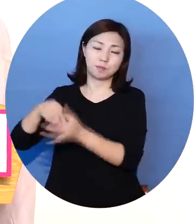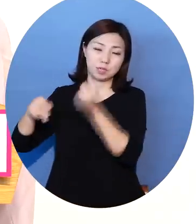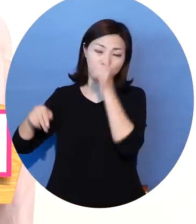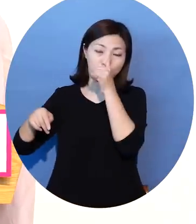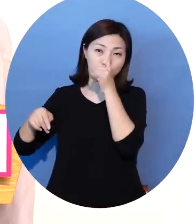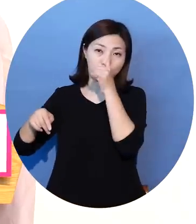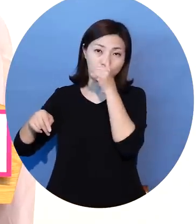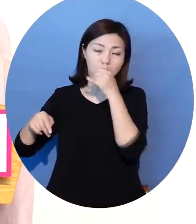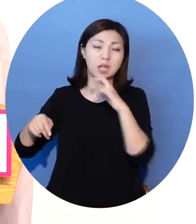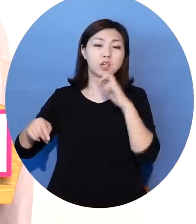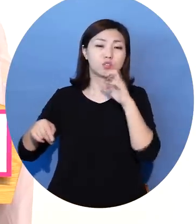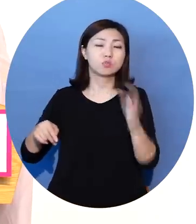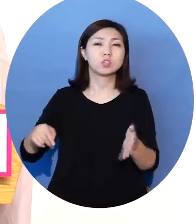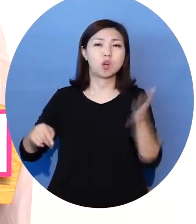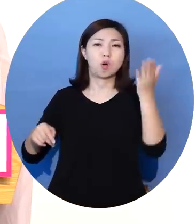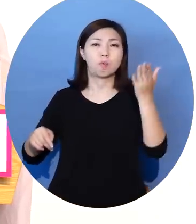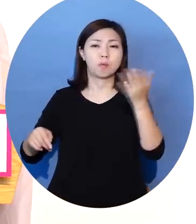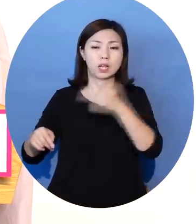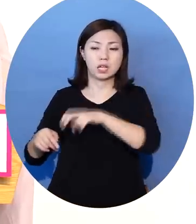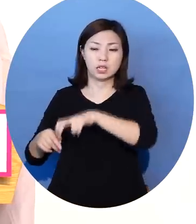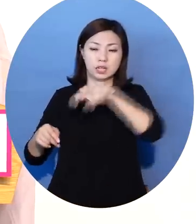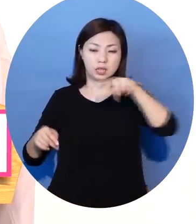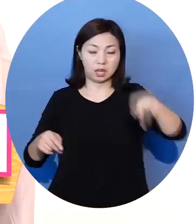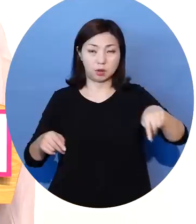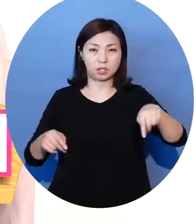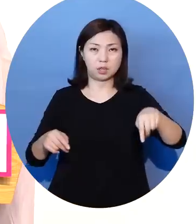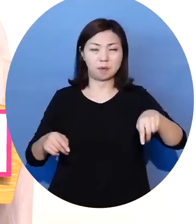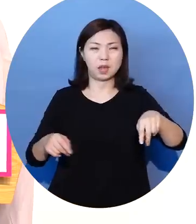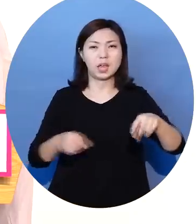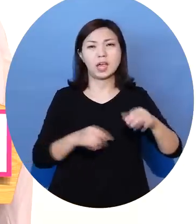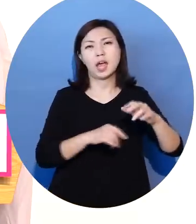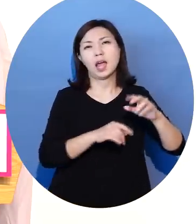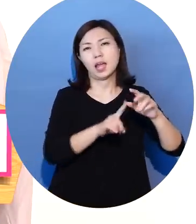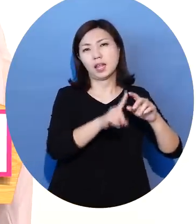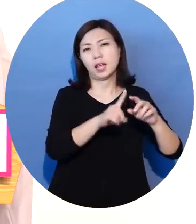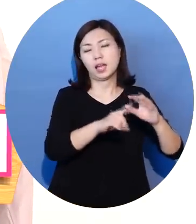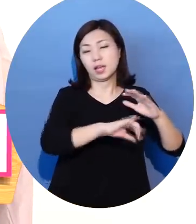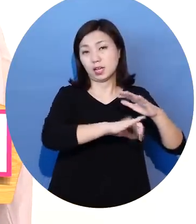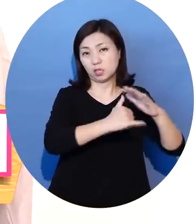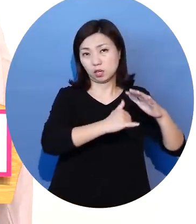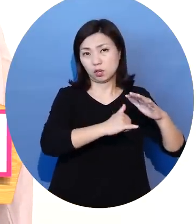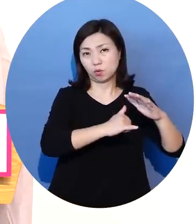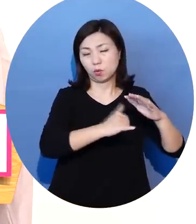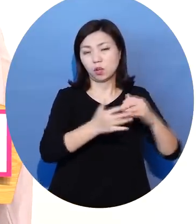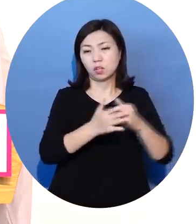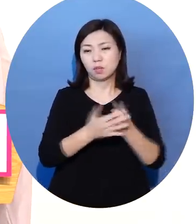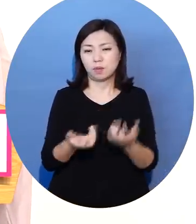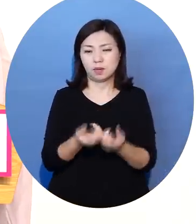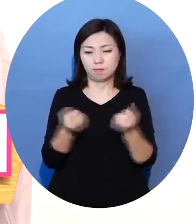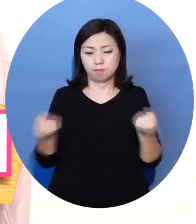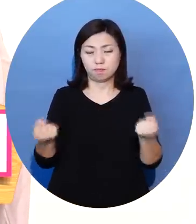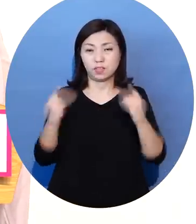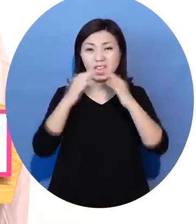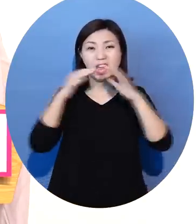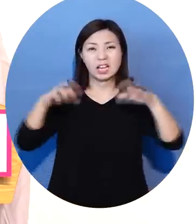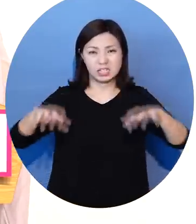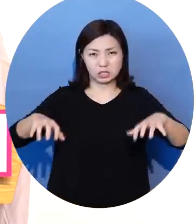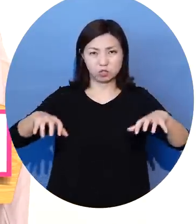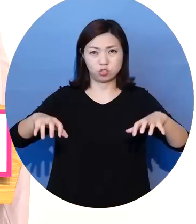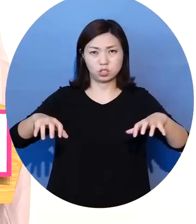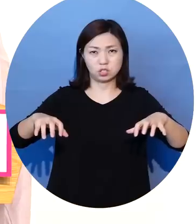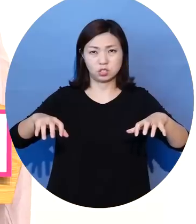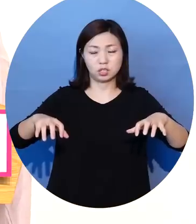20살 넘어가 나왔으면 하나의 가구지 한 가족이 아니에요. 이웃이에요. 이웃인데 옛날에 어떤 했던